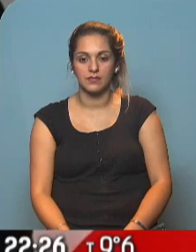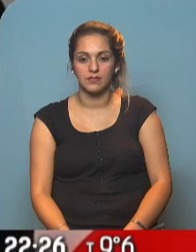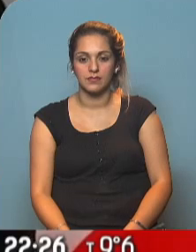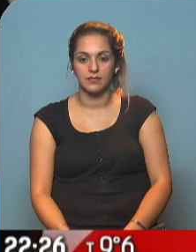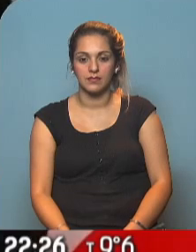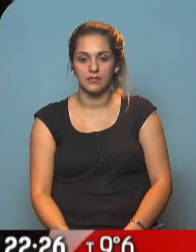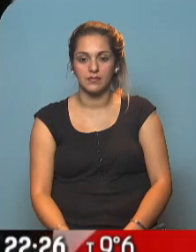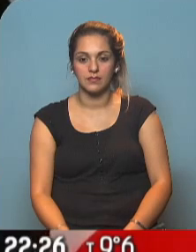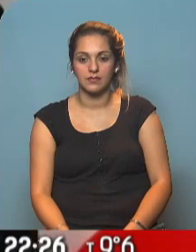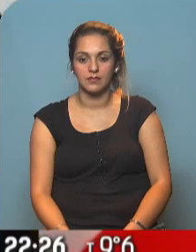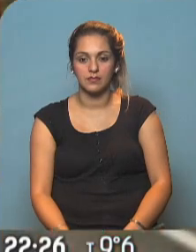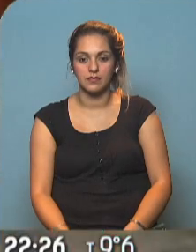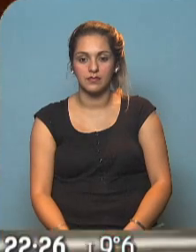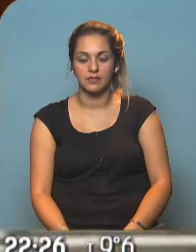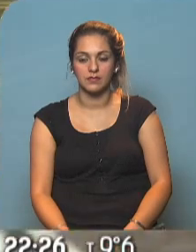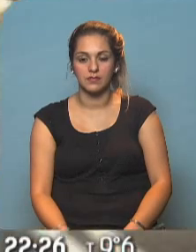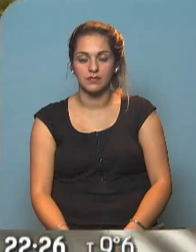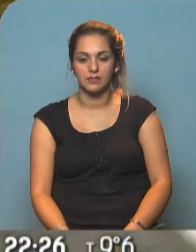essere formato al più presto.